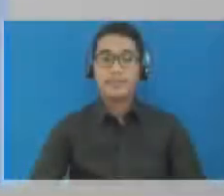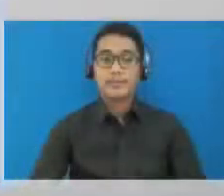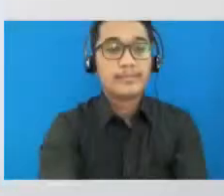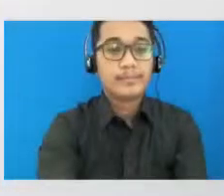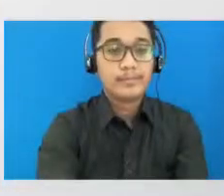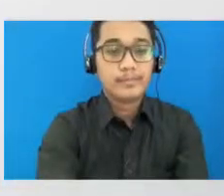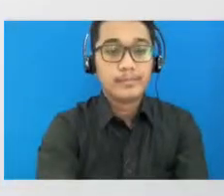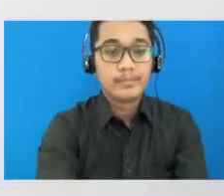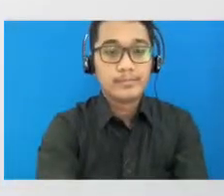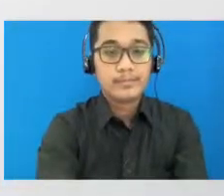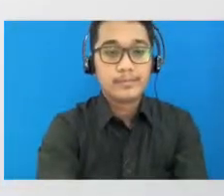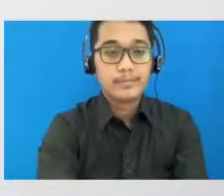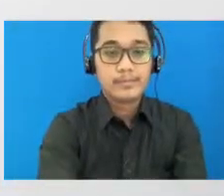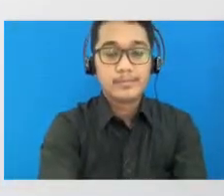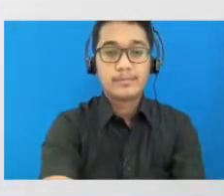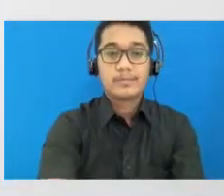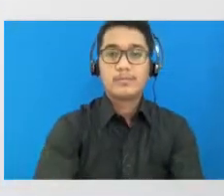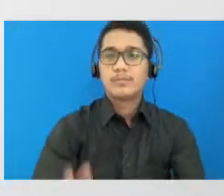Mbak Putri?